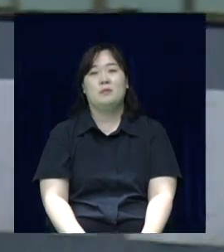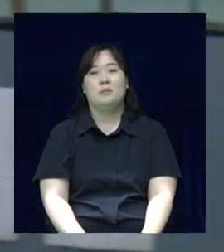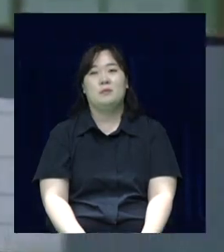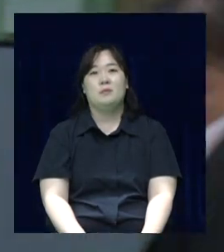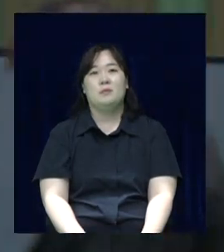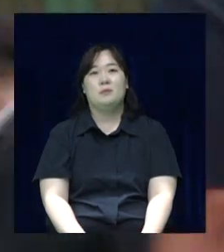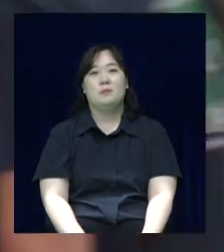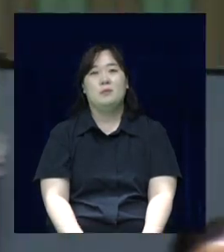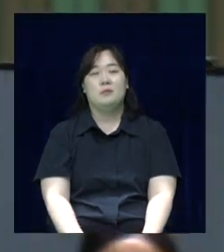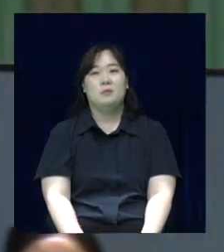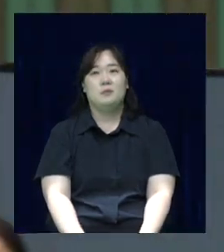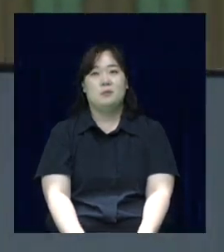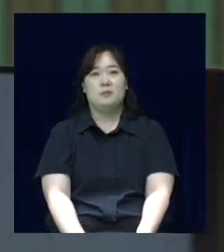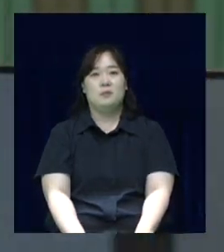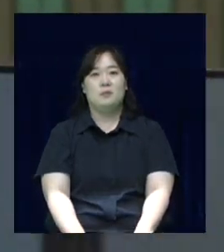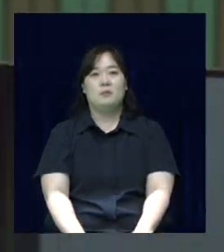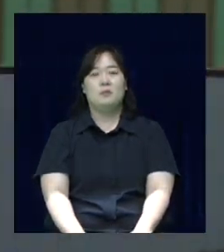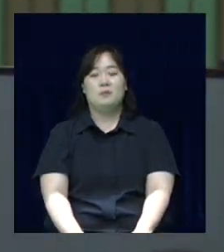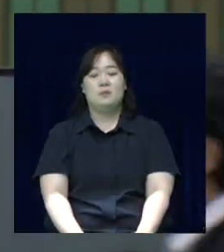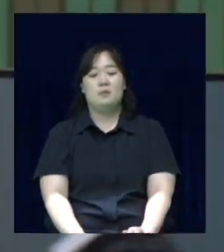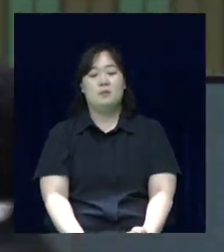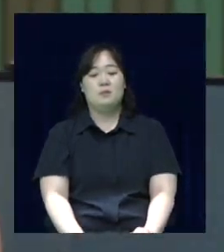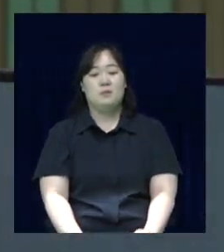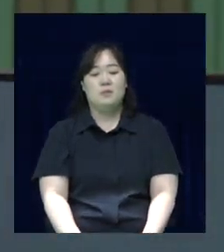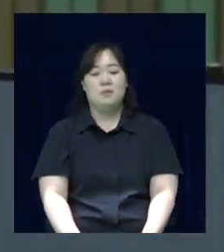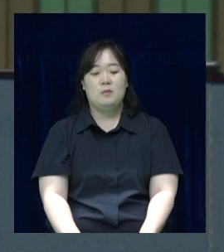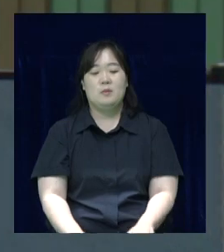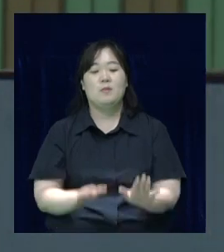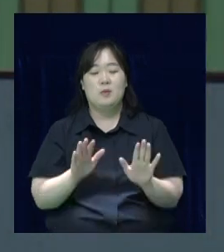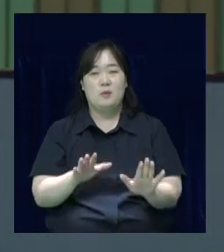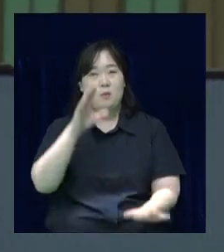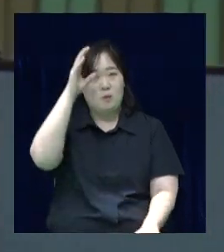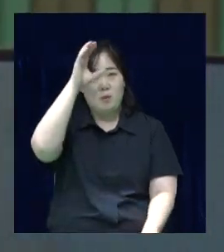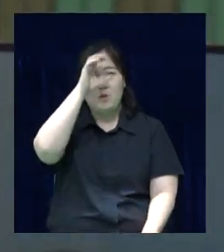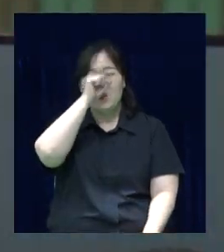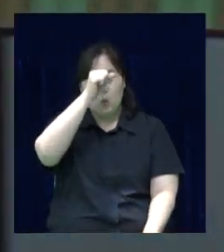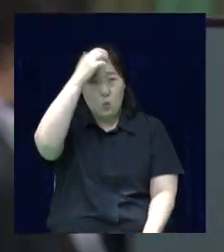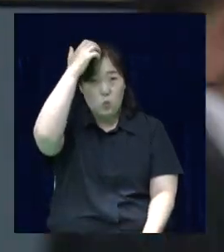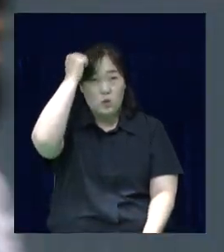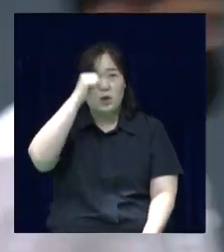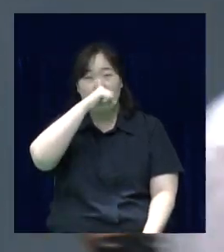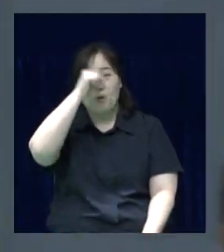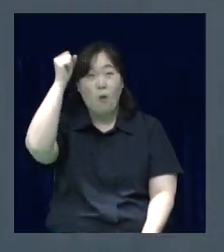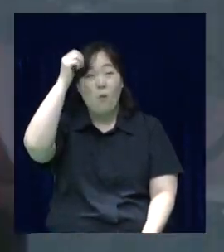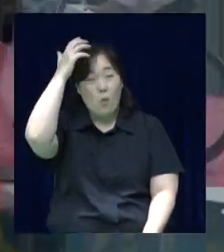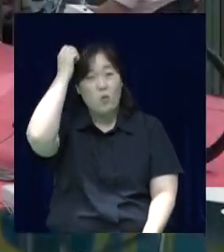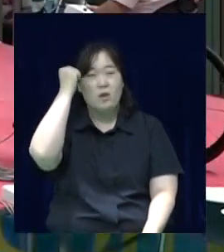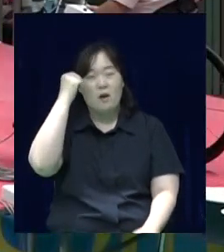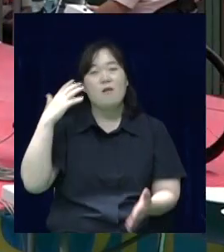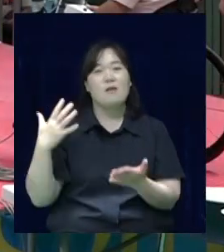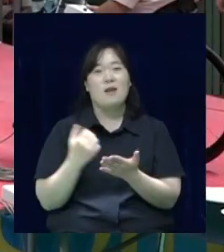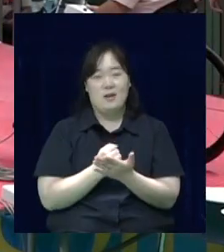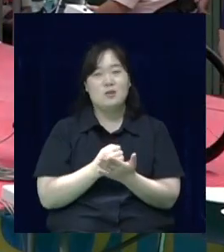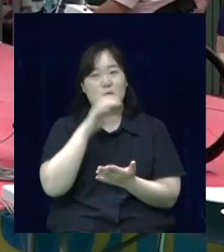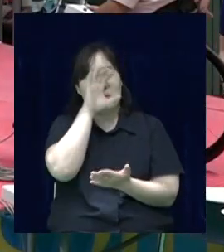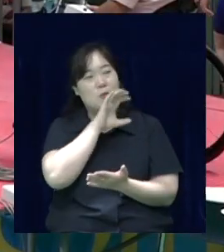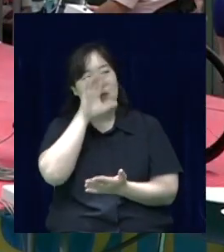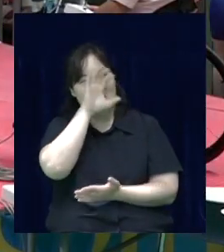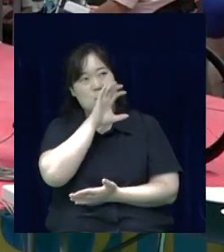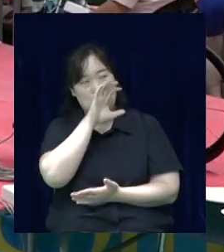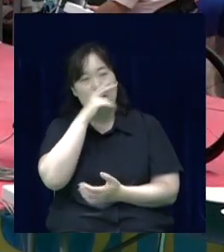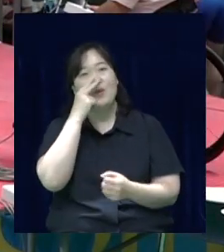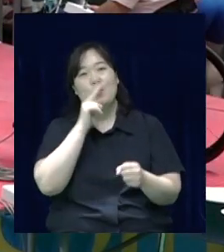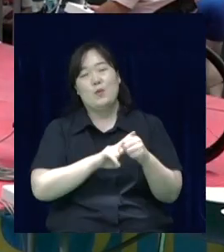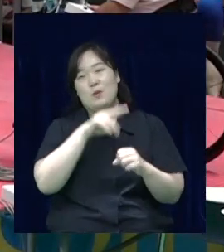자, 정금산 선수 입장에서는 이 좋은 기억을 갖고서 계속해서 예. 좀 성장을 해 나가야 되겠습니다. 아무래도